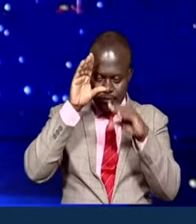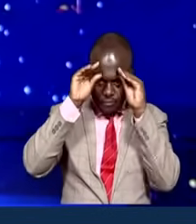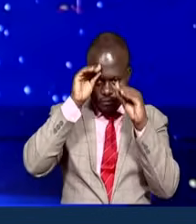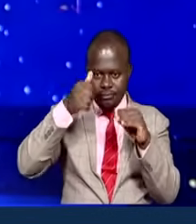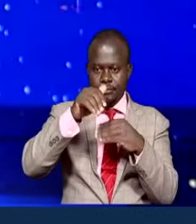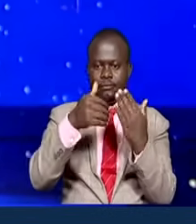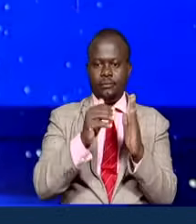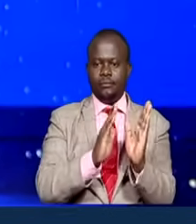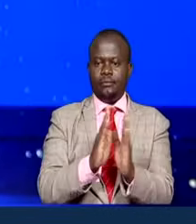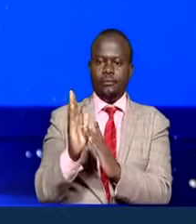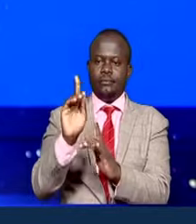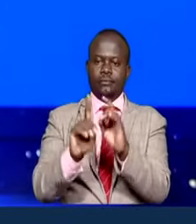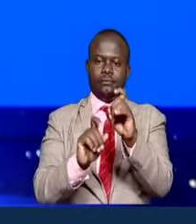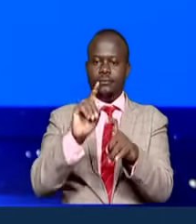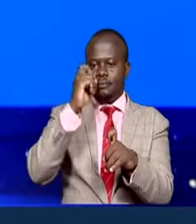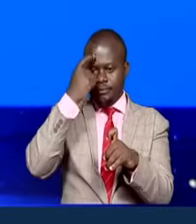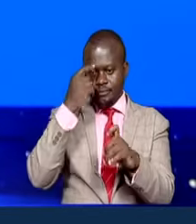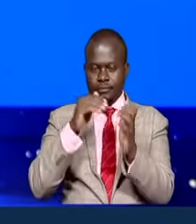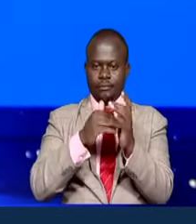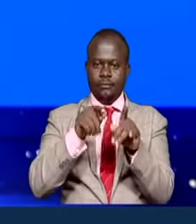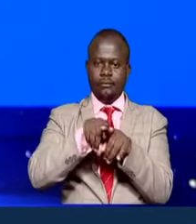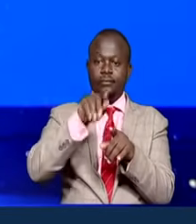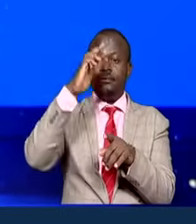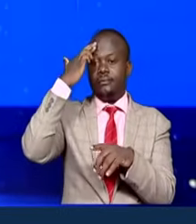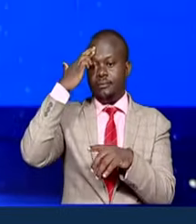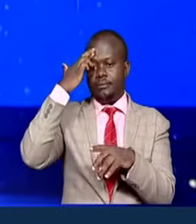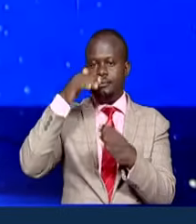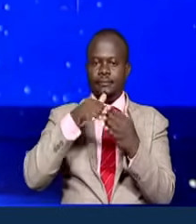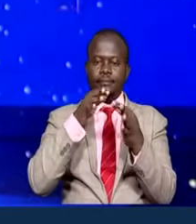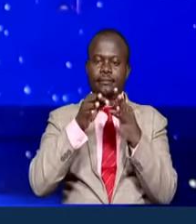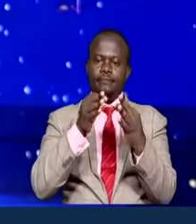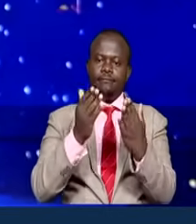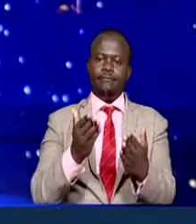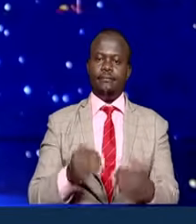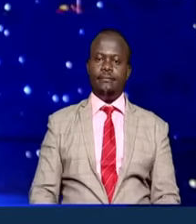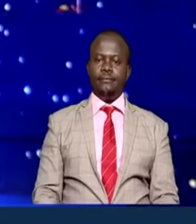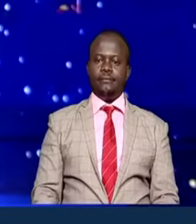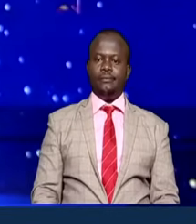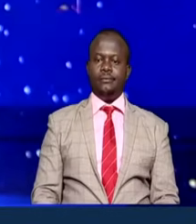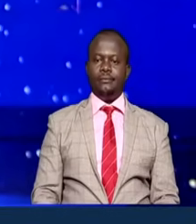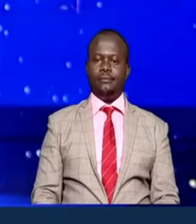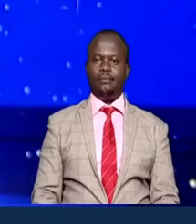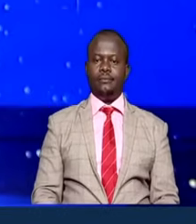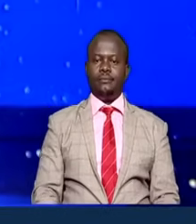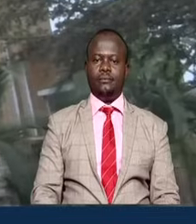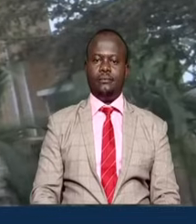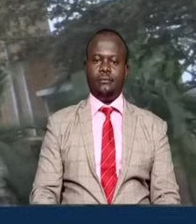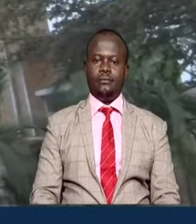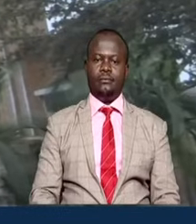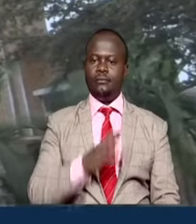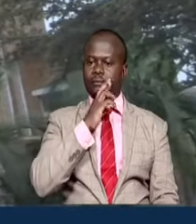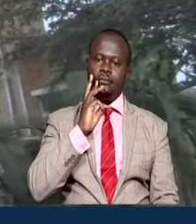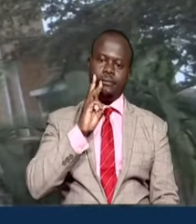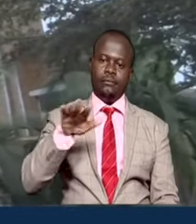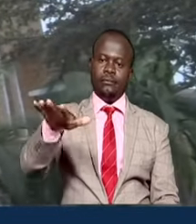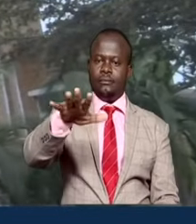mu mitegurire y'ibizamini bya Leta, nabo ikabazirikana. Inkuru irambuye na Tuyisenge Adolphe. I Rwamagana muri